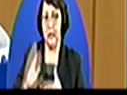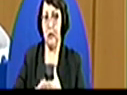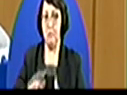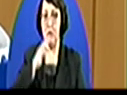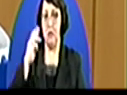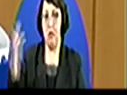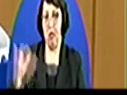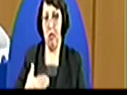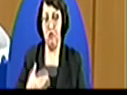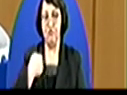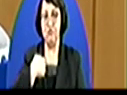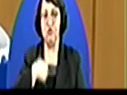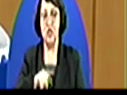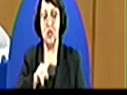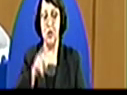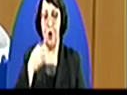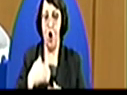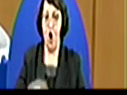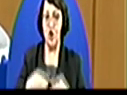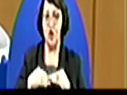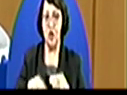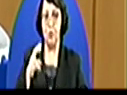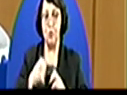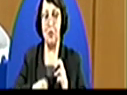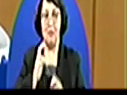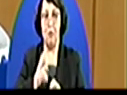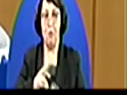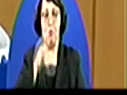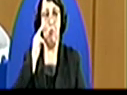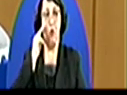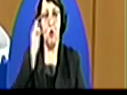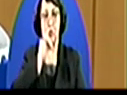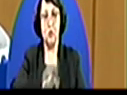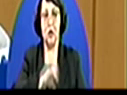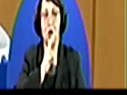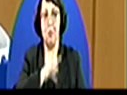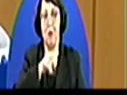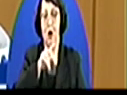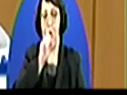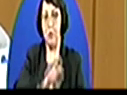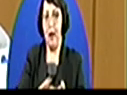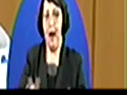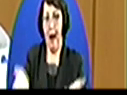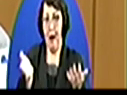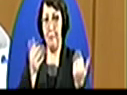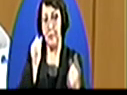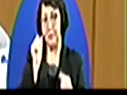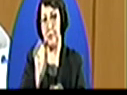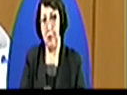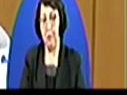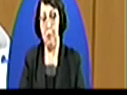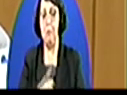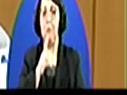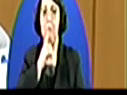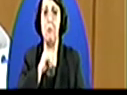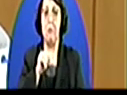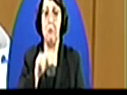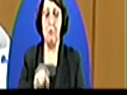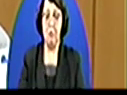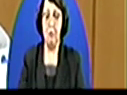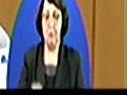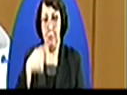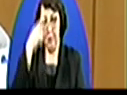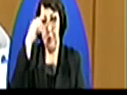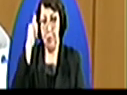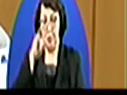эксклюзив компани Польшийн одоо компаниас худалдаж авах санал ирүүлсэн байна. Бас нэг талаасаа өнөөдөр энэ эдийн засгийн вирусээс